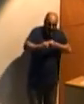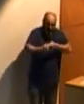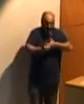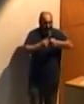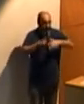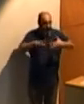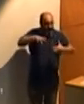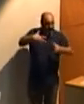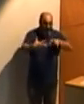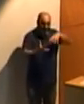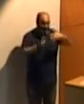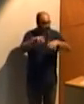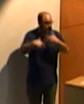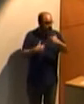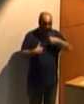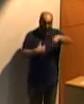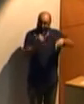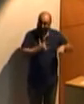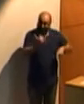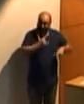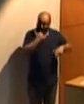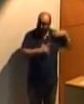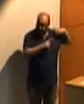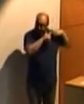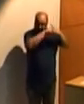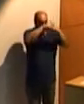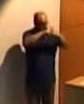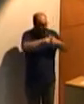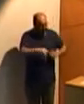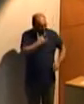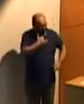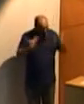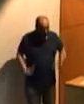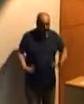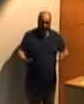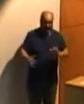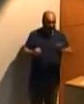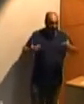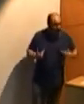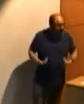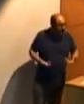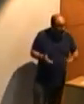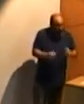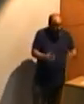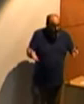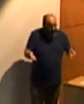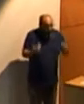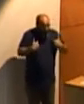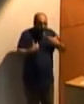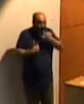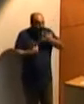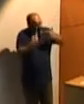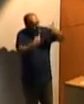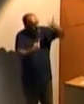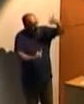nous sommes donc une suite d'erreurs est formidable c'est formidable nous sommes une suite d'erreurs la